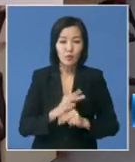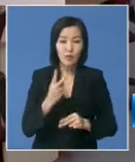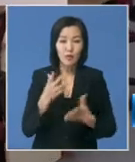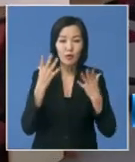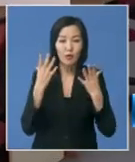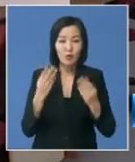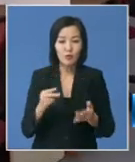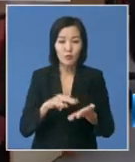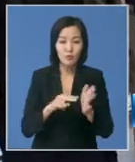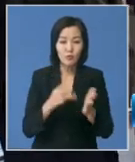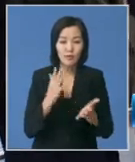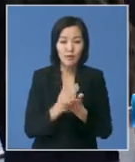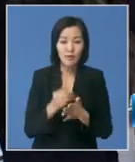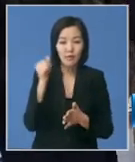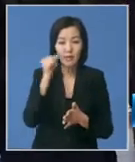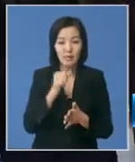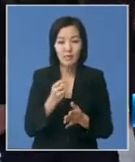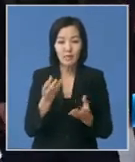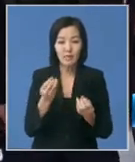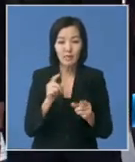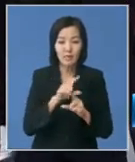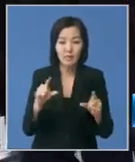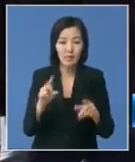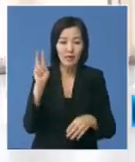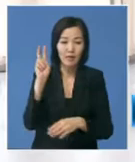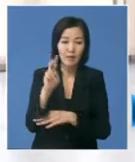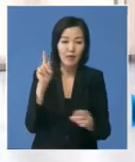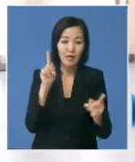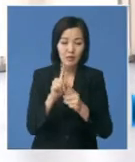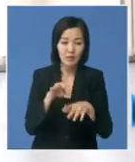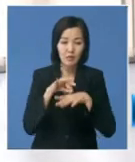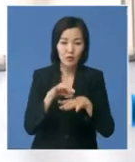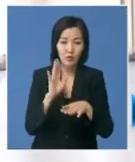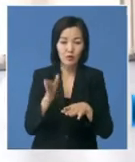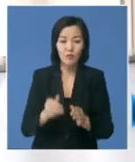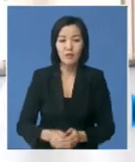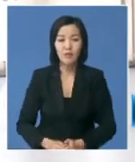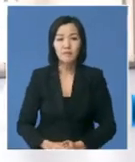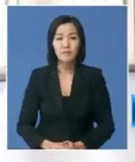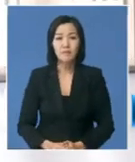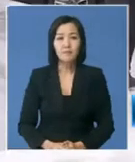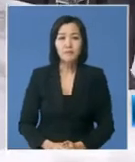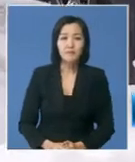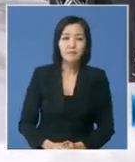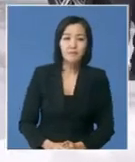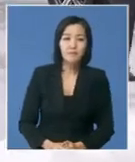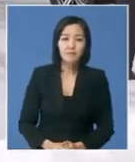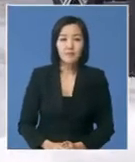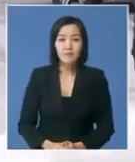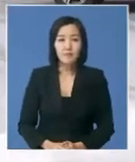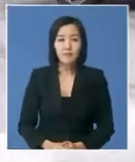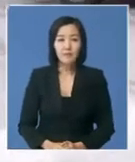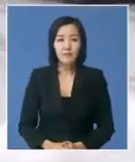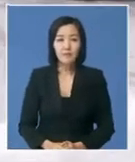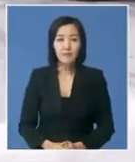күнге жоспарланған. Ертең тағы бірнеше нысандар аралап кездесулер өткізбек. Мұхит Тоқтасын, Жасұлан Шенгенде, Жетісу,